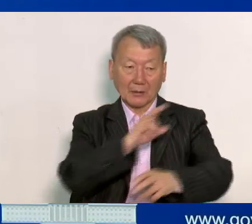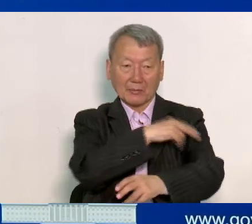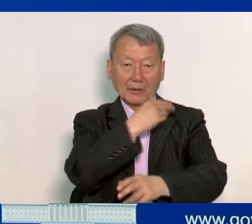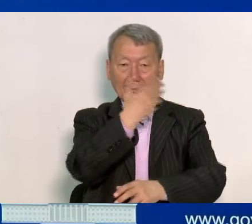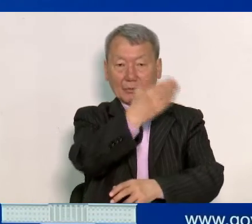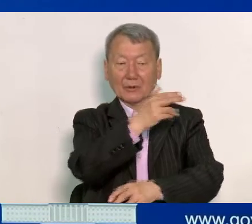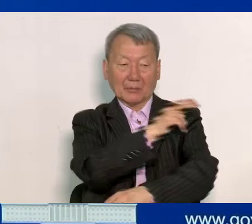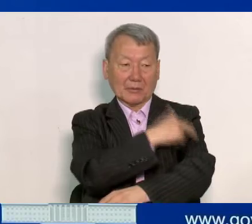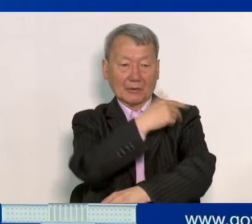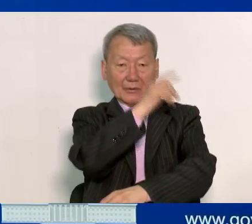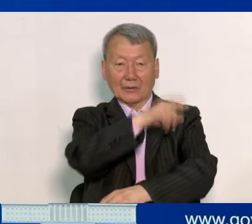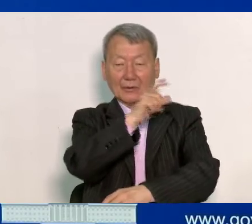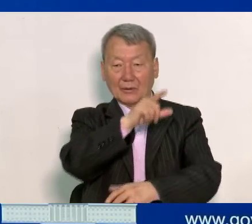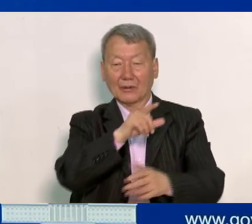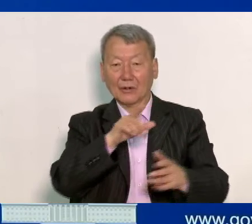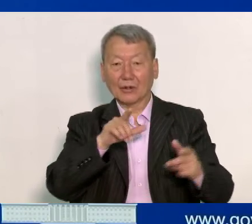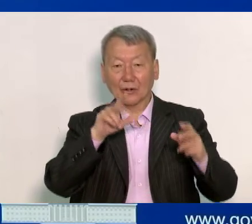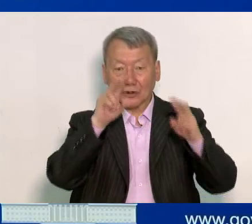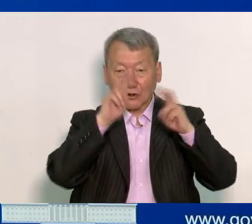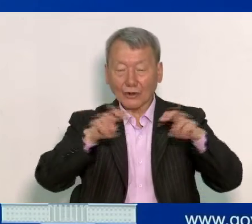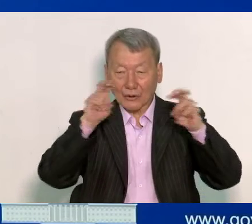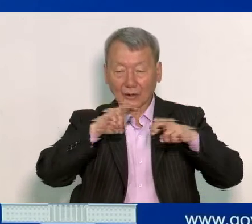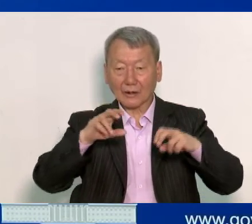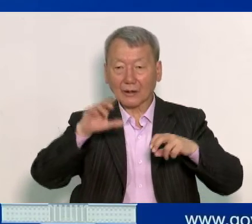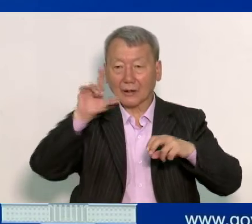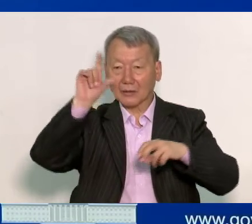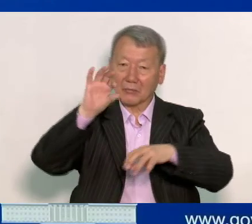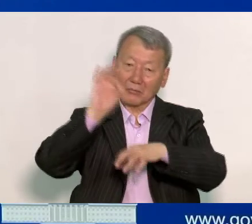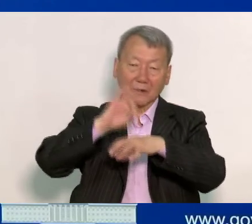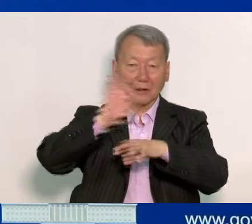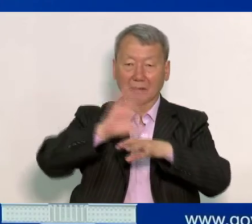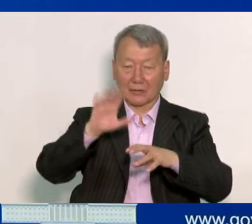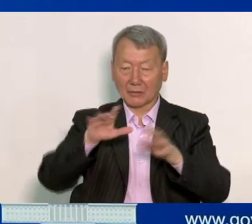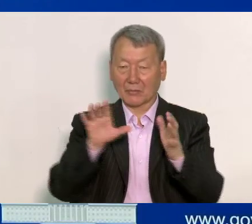медицинской службе для диагностики